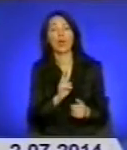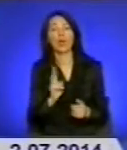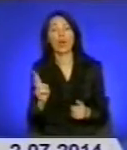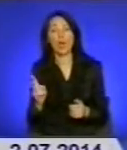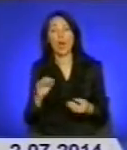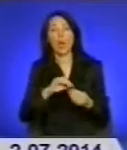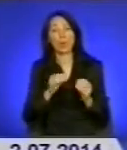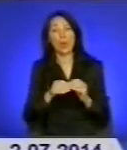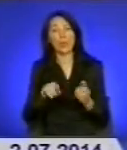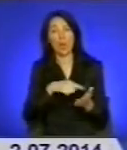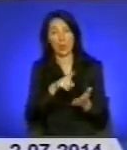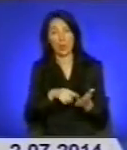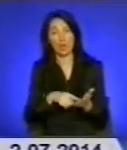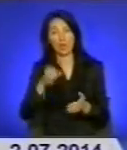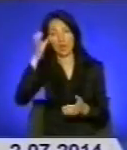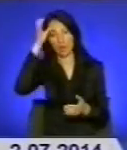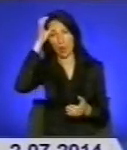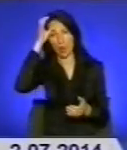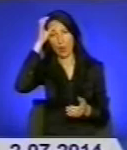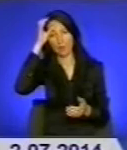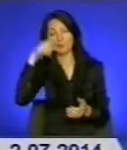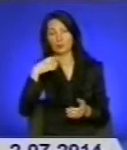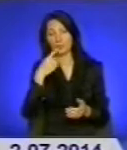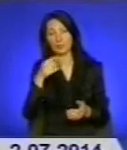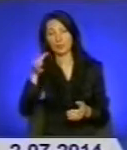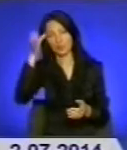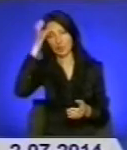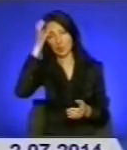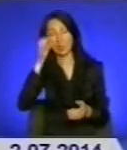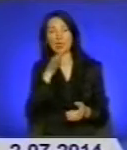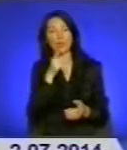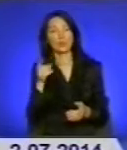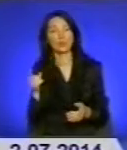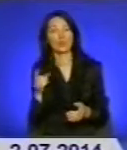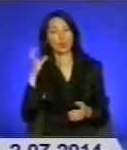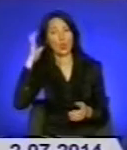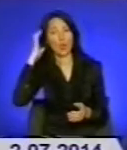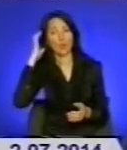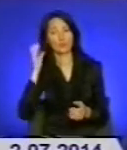проблемних питаннях науки наголошували вчені під час слухань